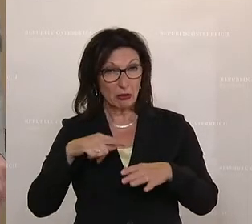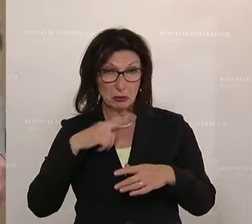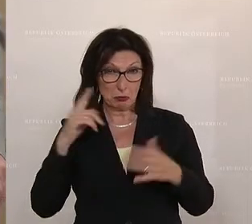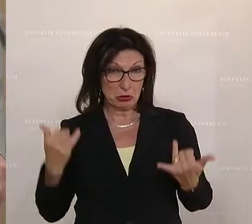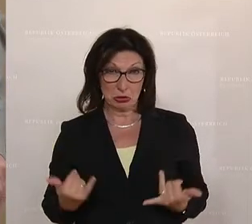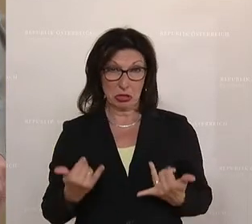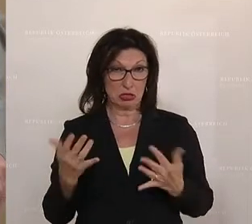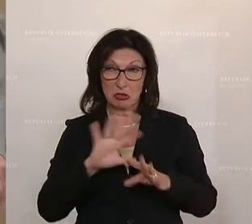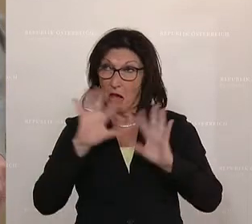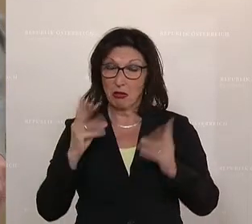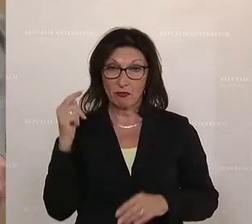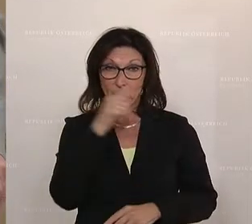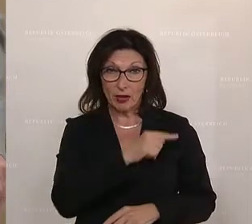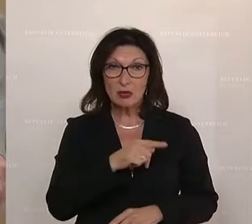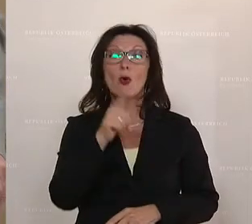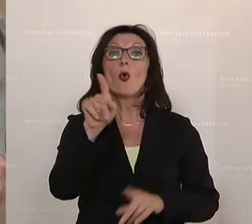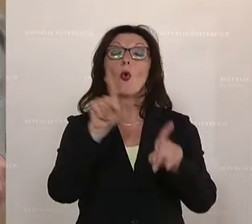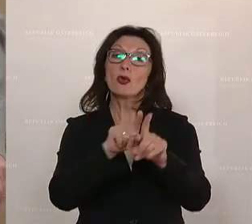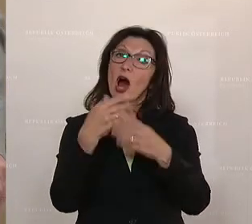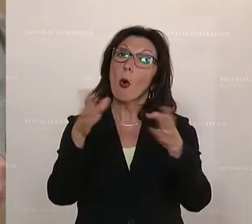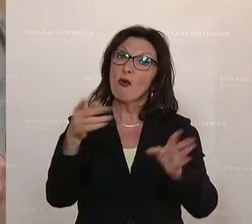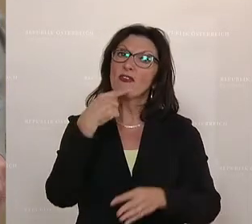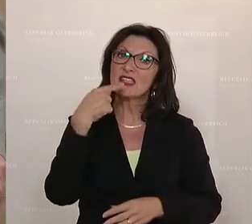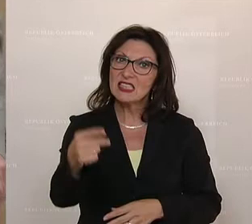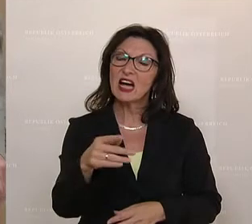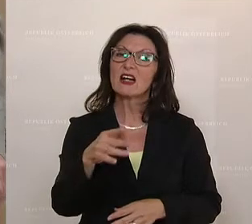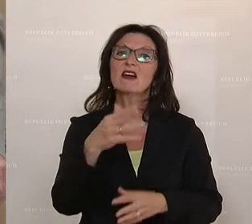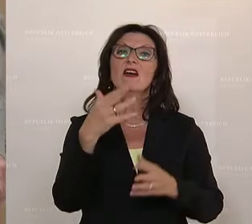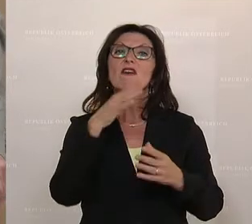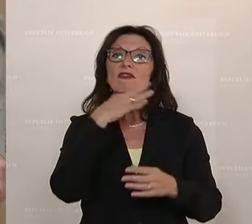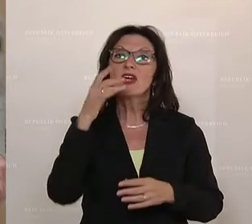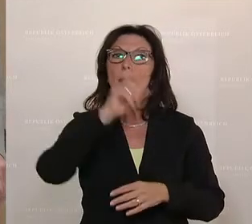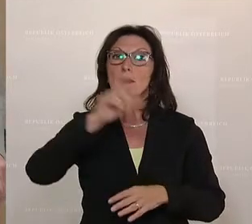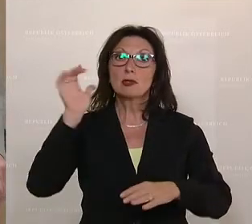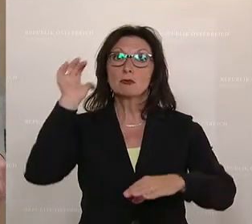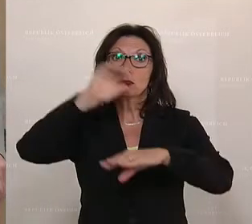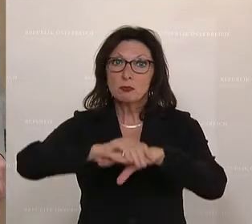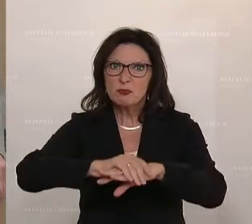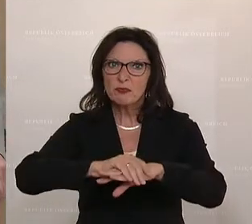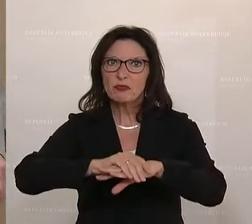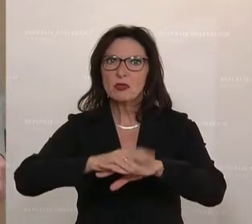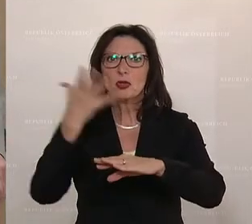Und sagen wir auch, wie viele Aufgegriffene jetzt mittlerweile schon wieder untergetaucht sind und wir nicht wissen, wo sie sind.